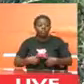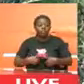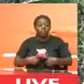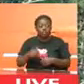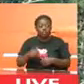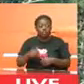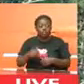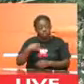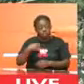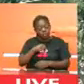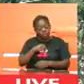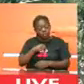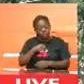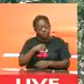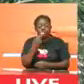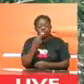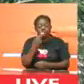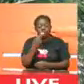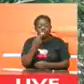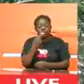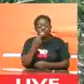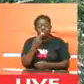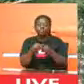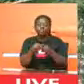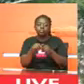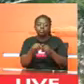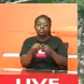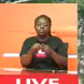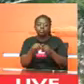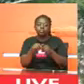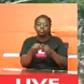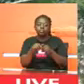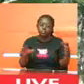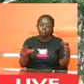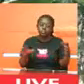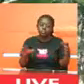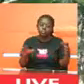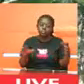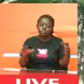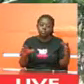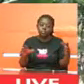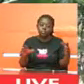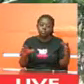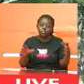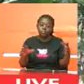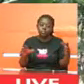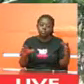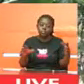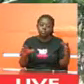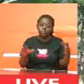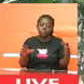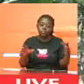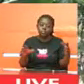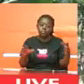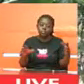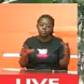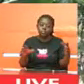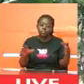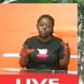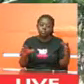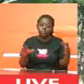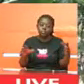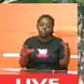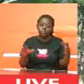bagula enjaga ate nabo bajinywa ate ne bajja batulugunya abenjaga ate ne babakubanga nabo banyiba njaga Nyega mazirikali